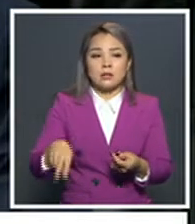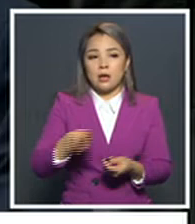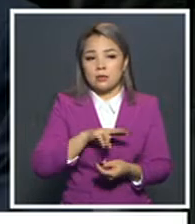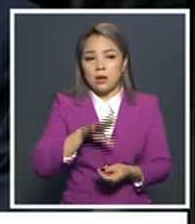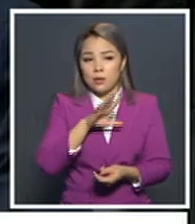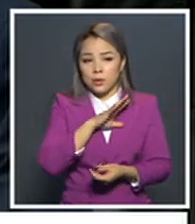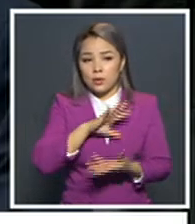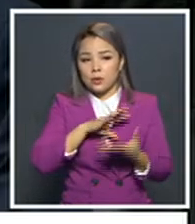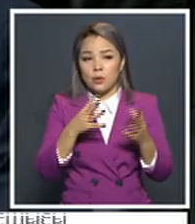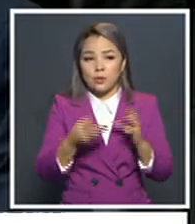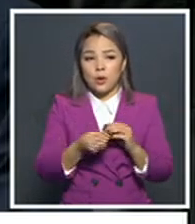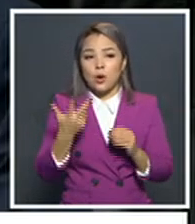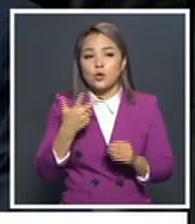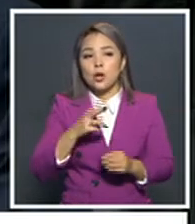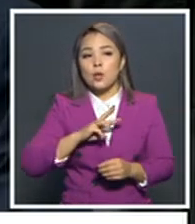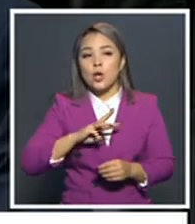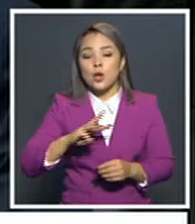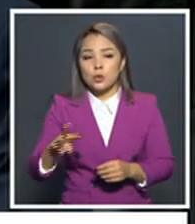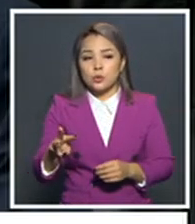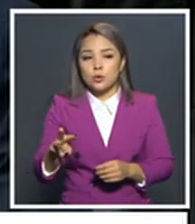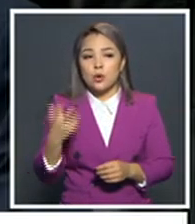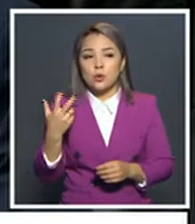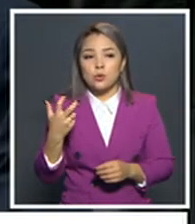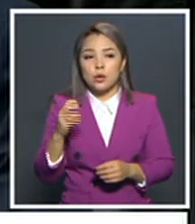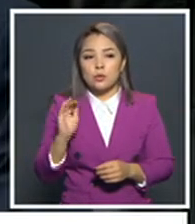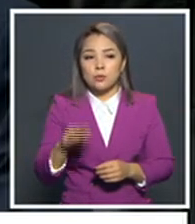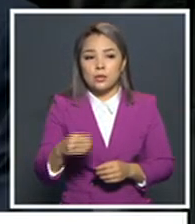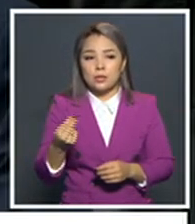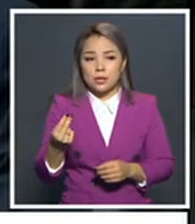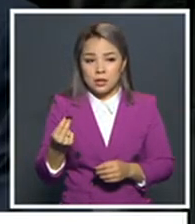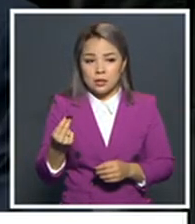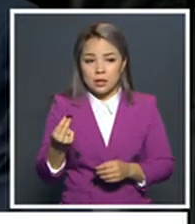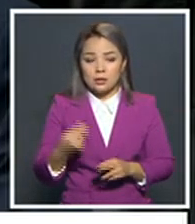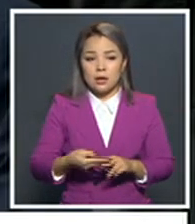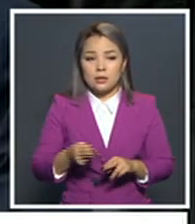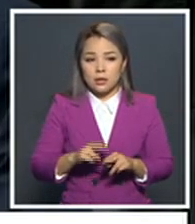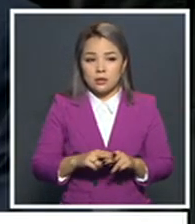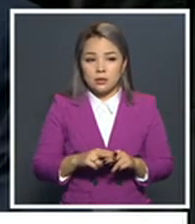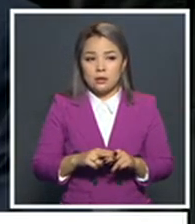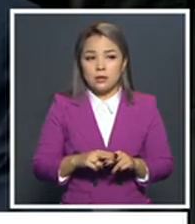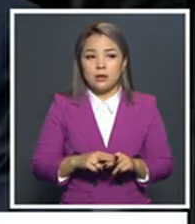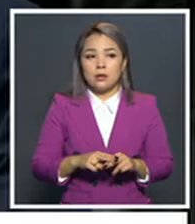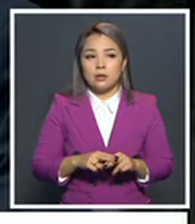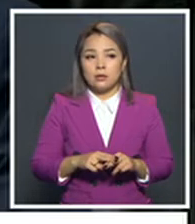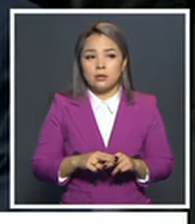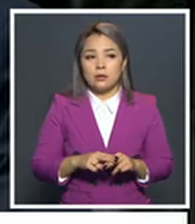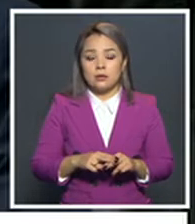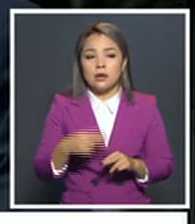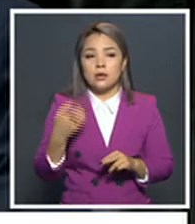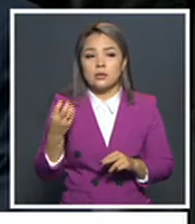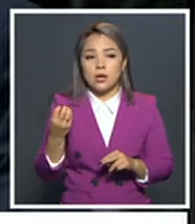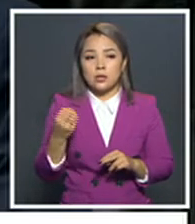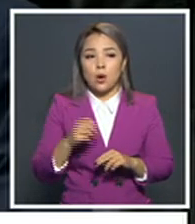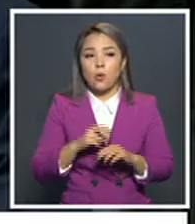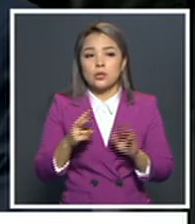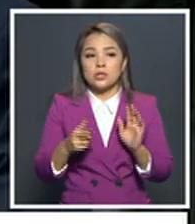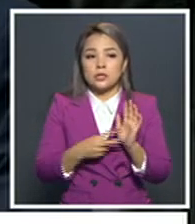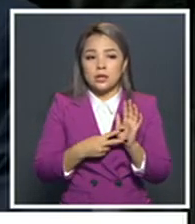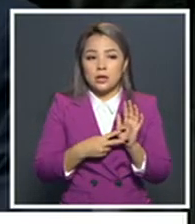Жалпы көлемі 3 миллион 300 мың теңгенің сомасында. Және